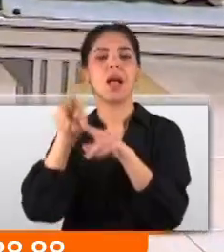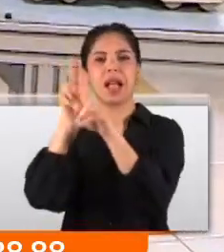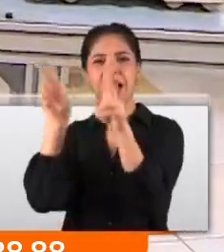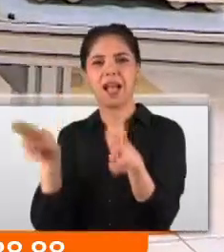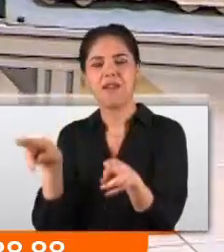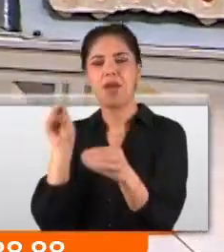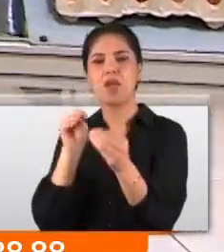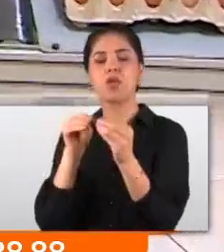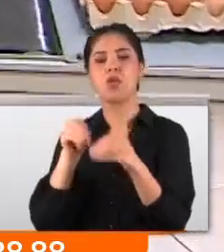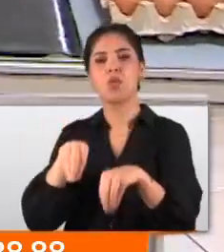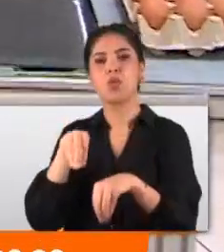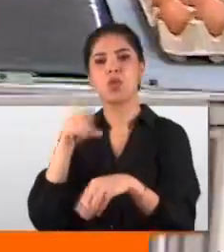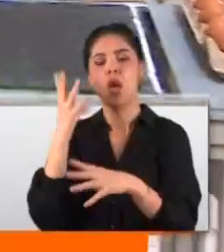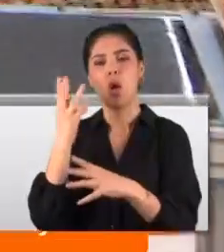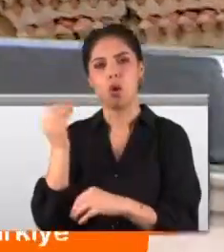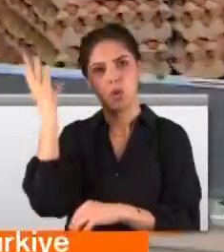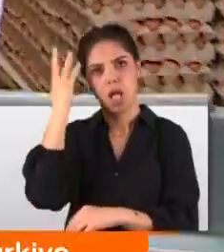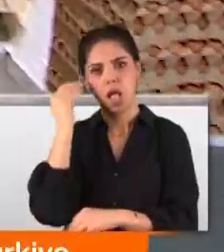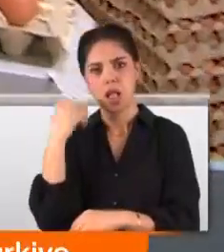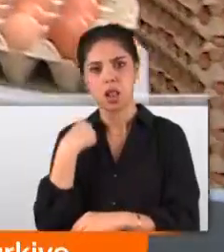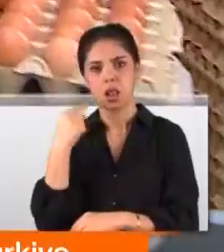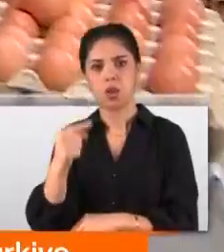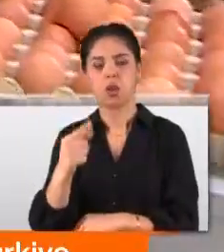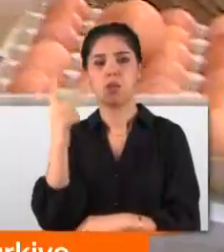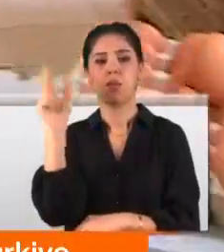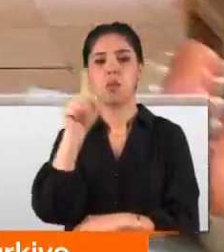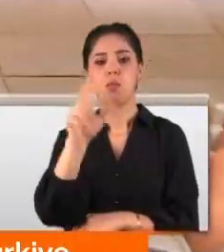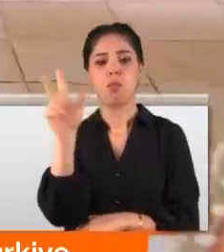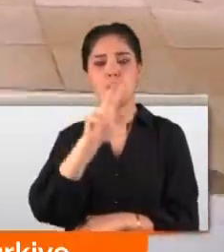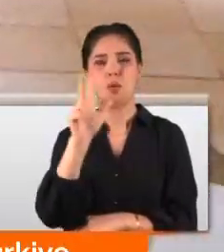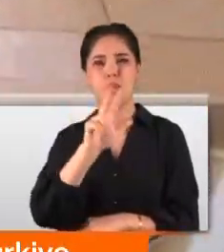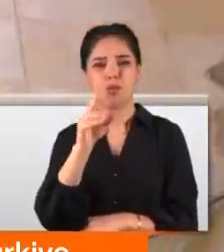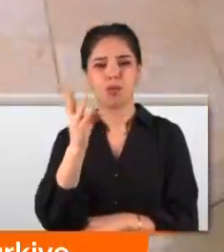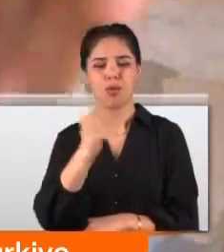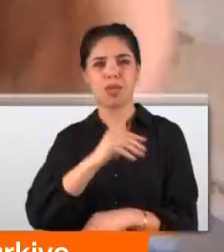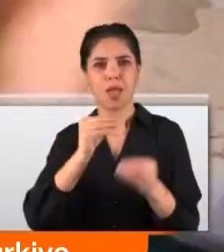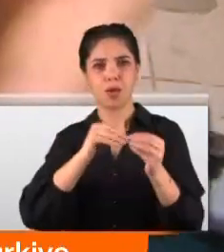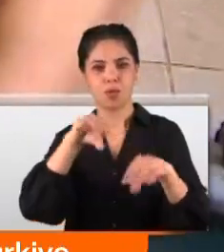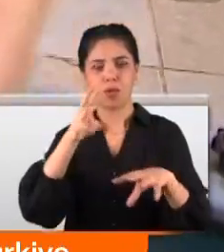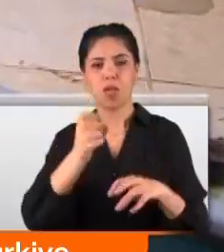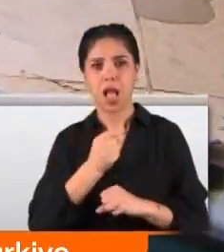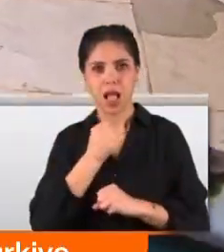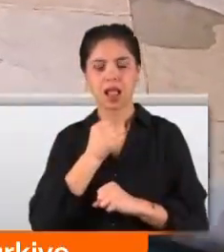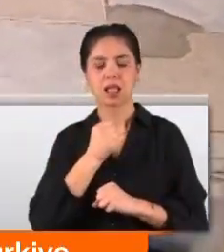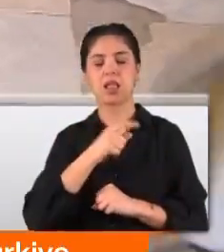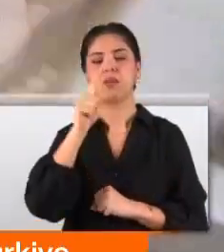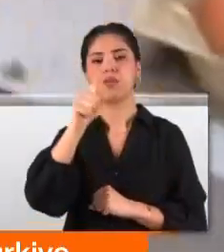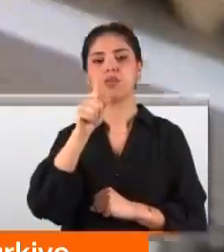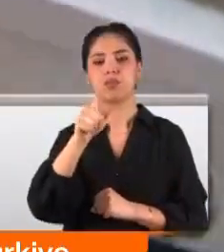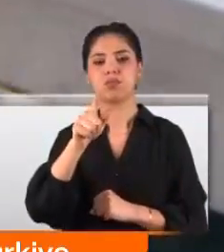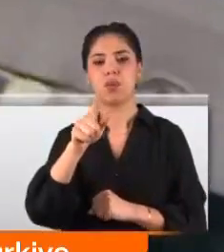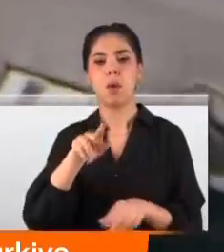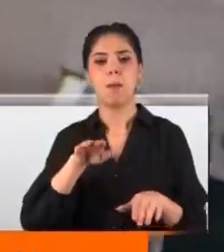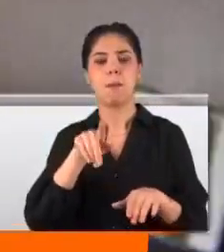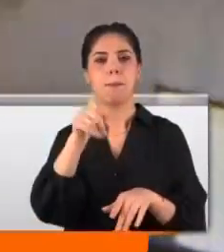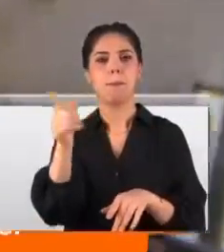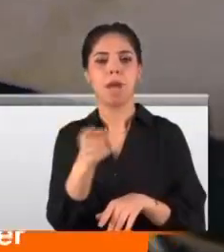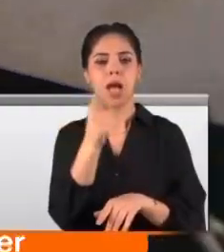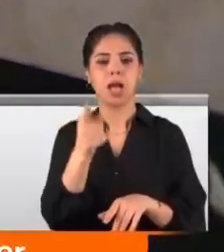çok basit. 30'lu yumurtayı alıyorsunuz ve çiftliklerde olması zorunlu olan bu damgalama cihazına